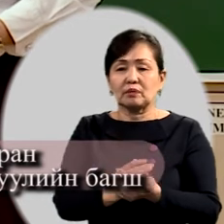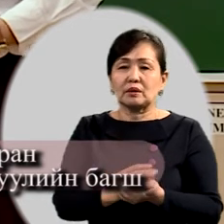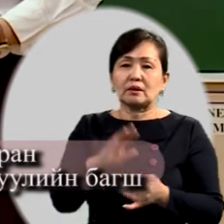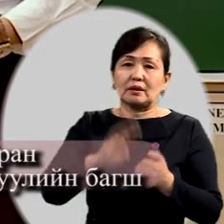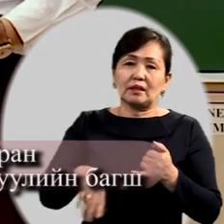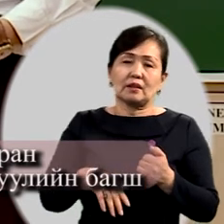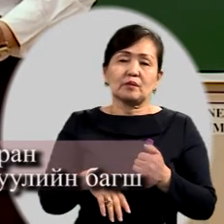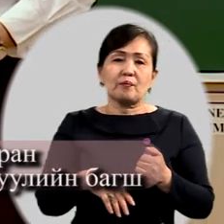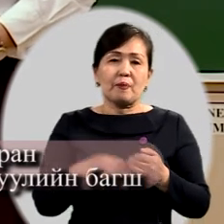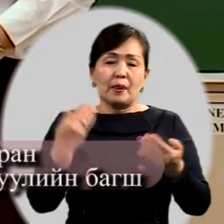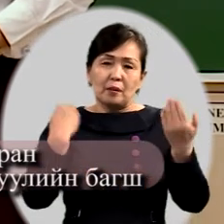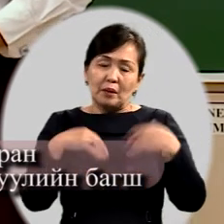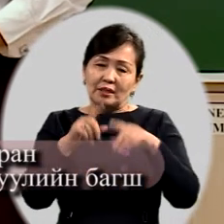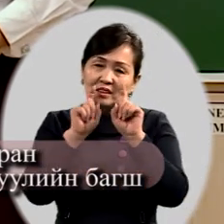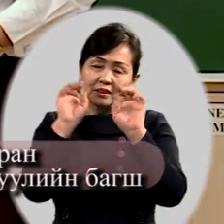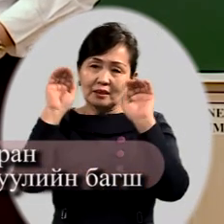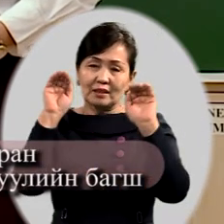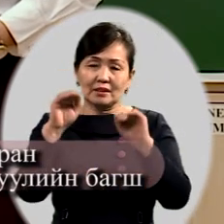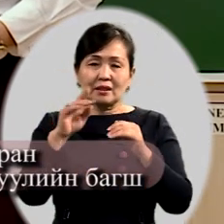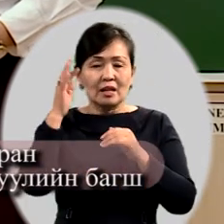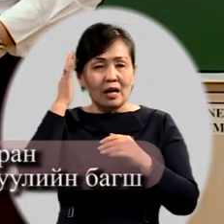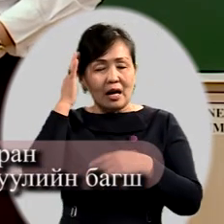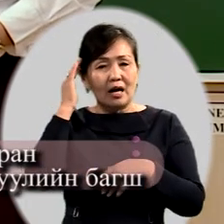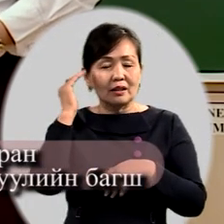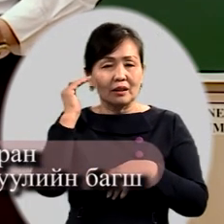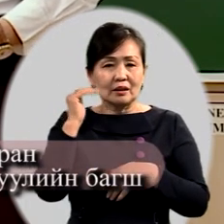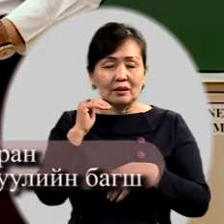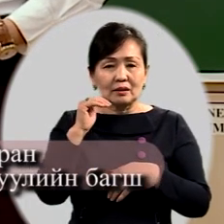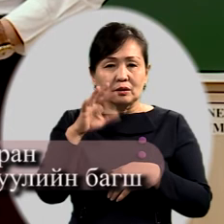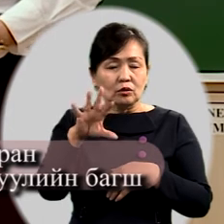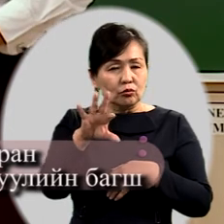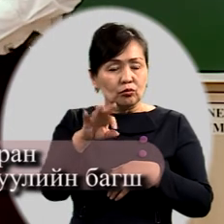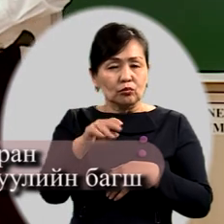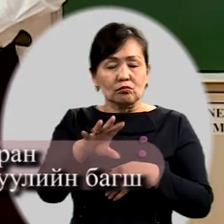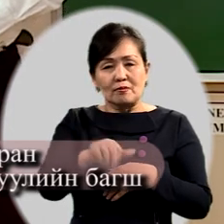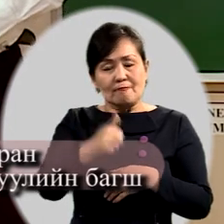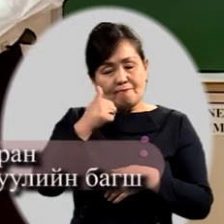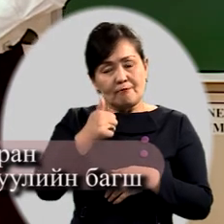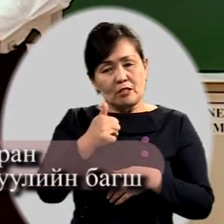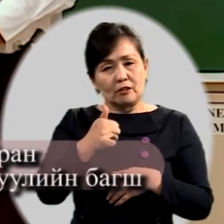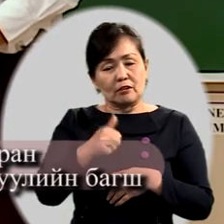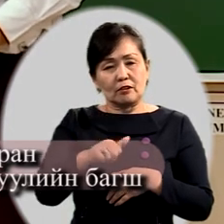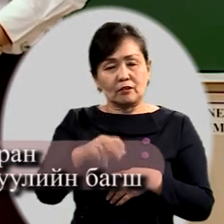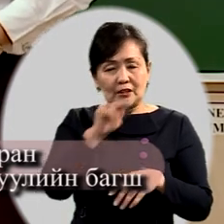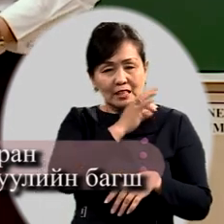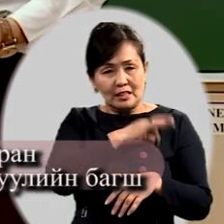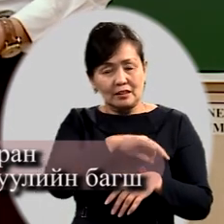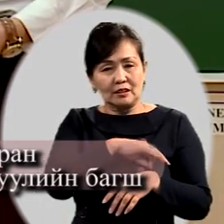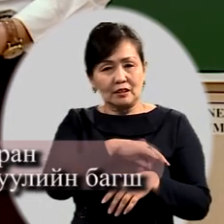Содан соң мұғалімнің үйреткен тәсілдері бойынша суретті аяқтау қажет.